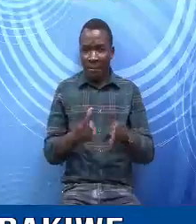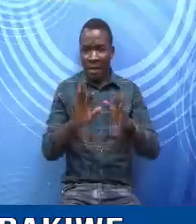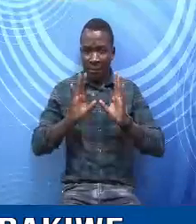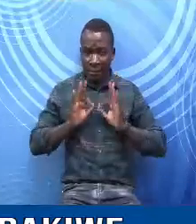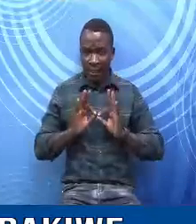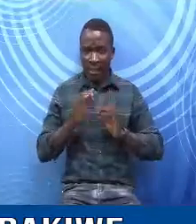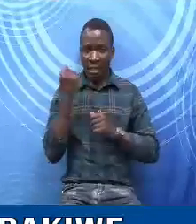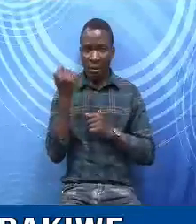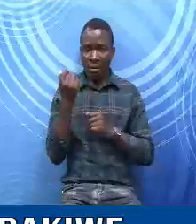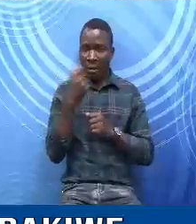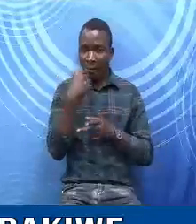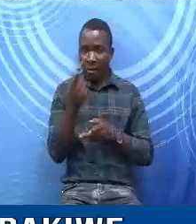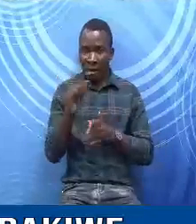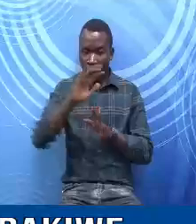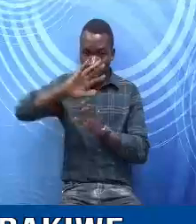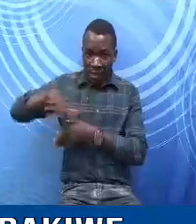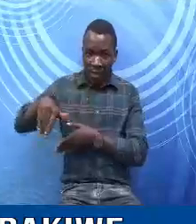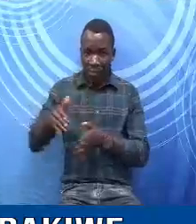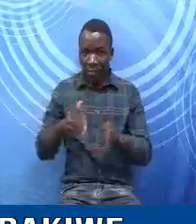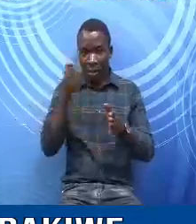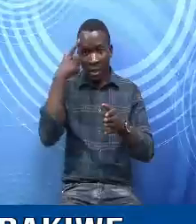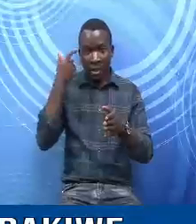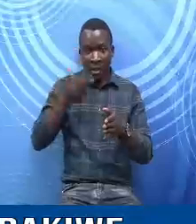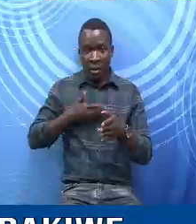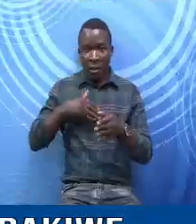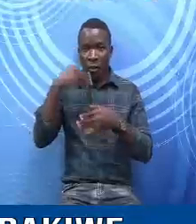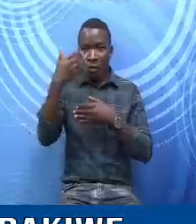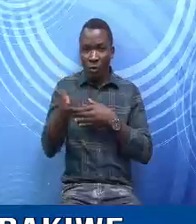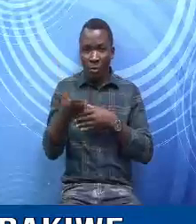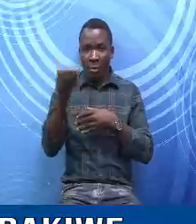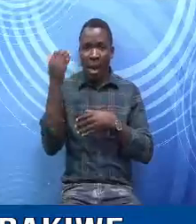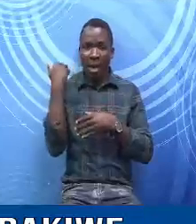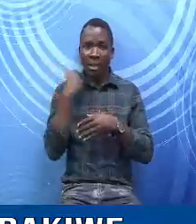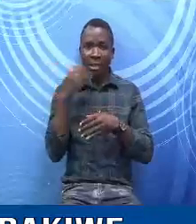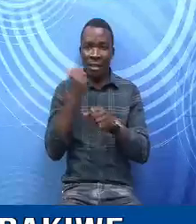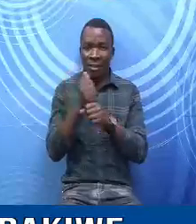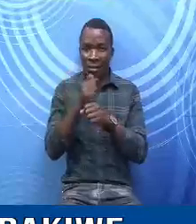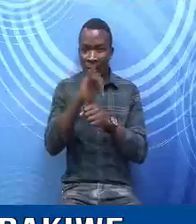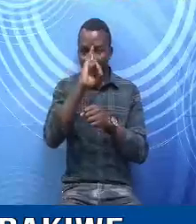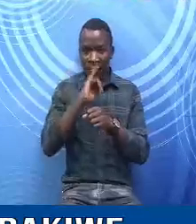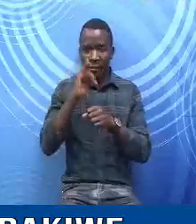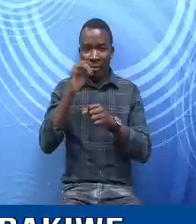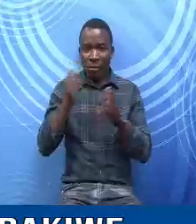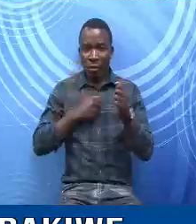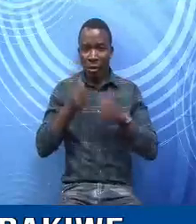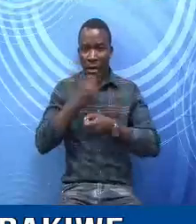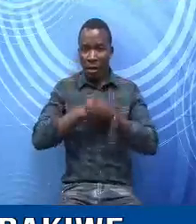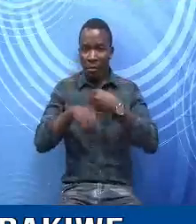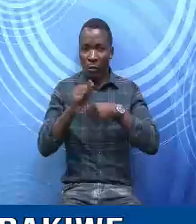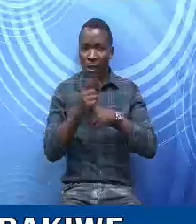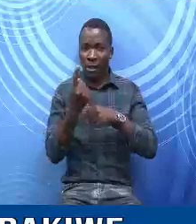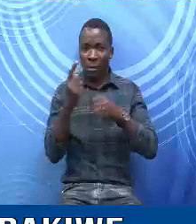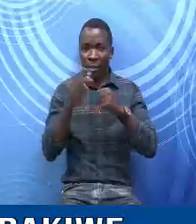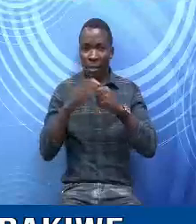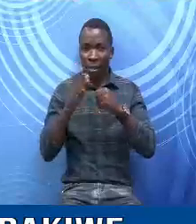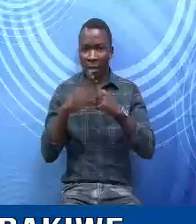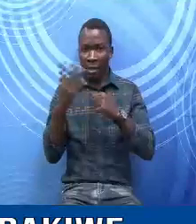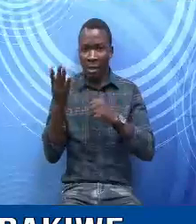ko uretse umuhanda wa kaburimbo bagiraga nyuma ya Jenoside yakorewe Abatutsi mu Rwanda mu mwaka w'1994,